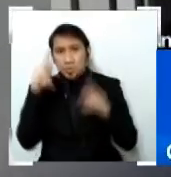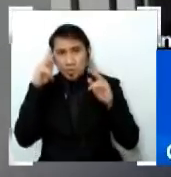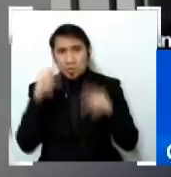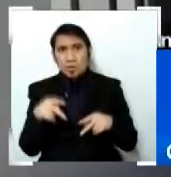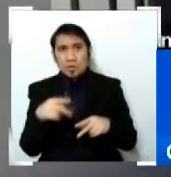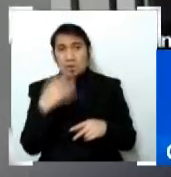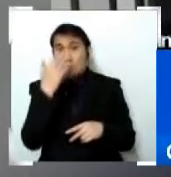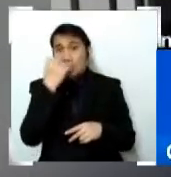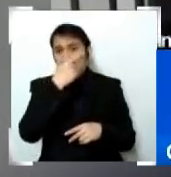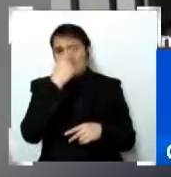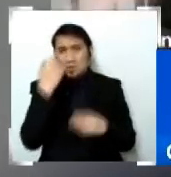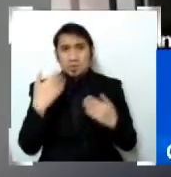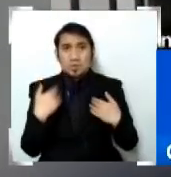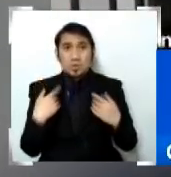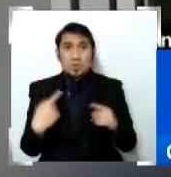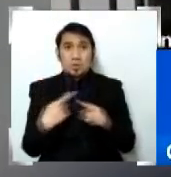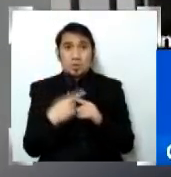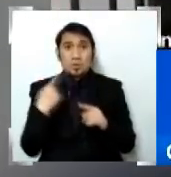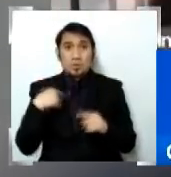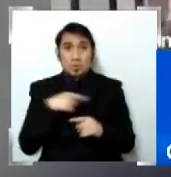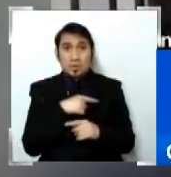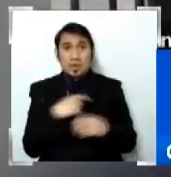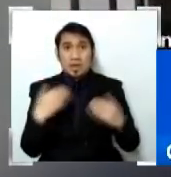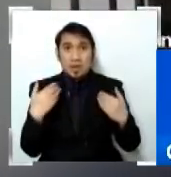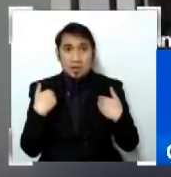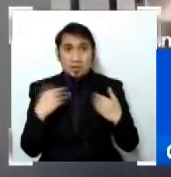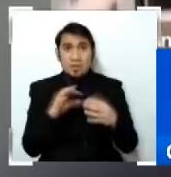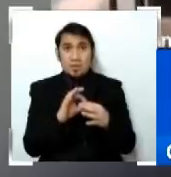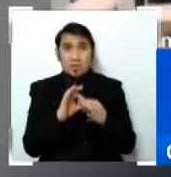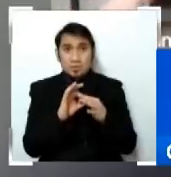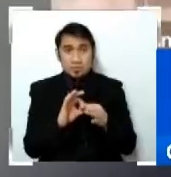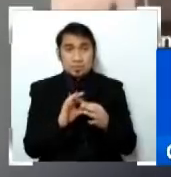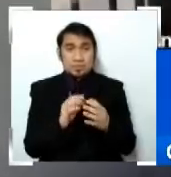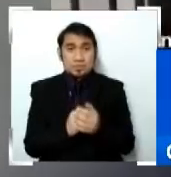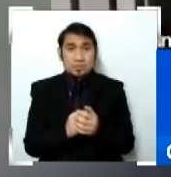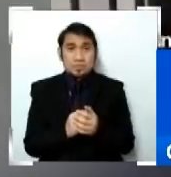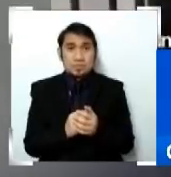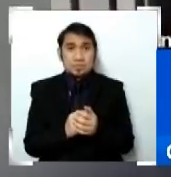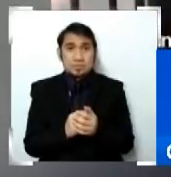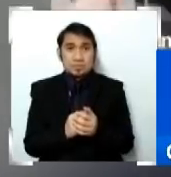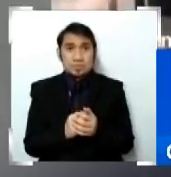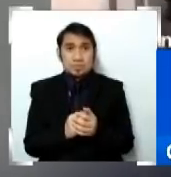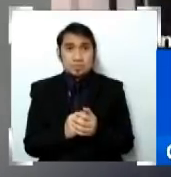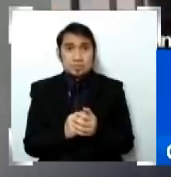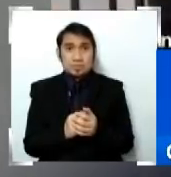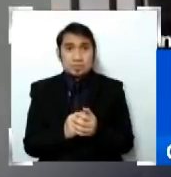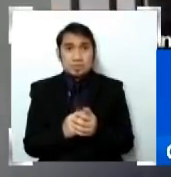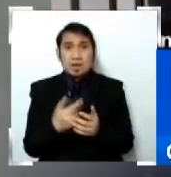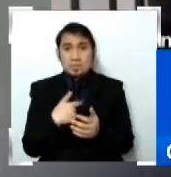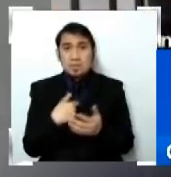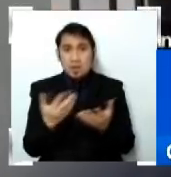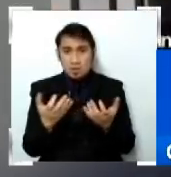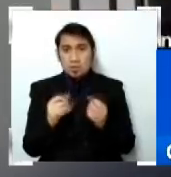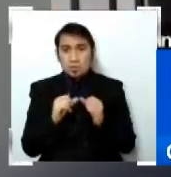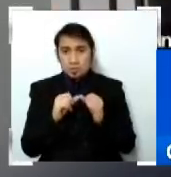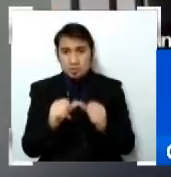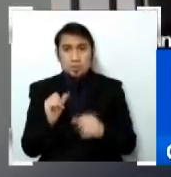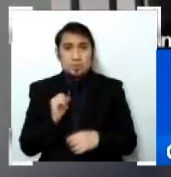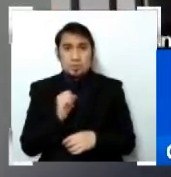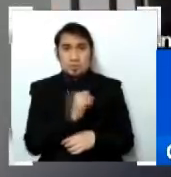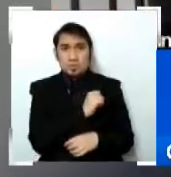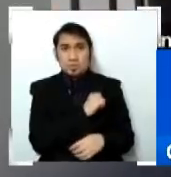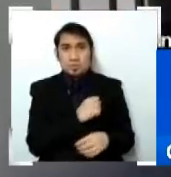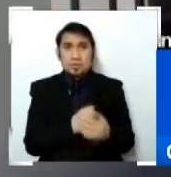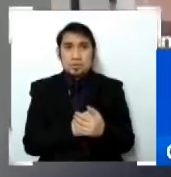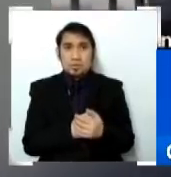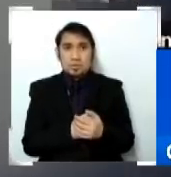komplikado yun dahil gusto natin magkaroon ng pagkakaisa. So, wag na mo, re-election ako. Okay? And let's leave that position